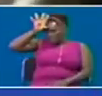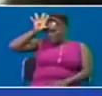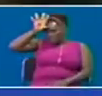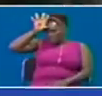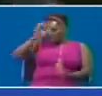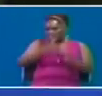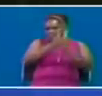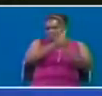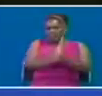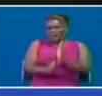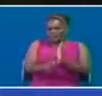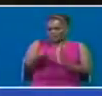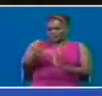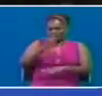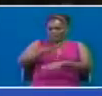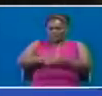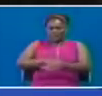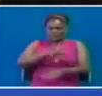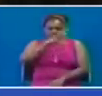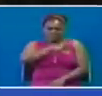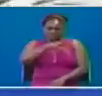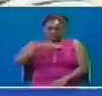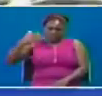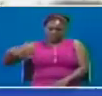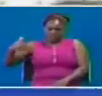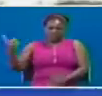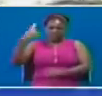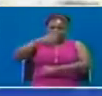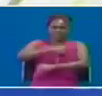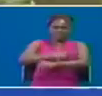Taaluma ambayo inamletea riziki ya kila siku.